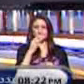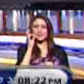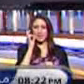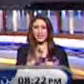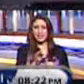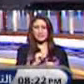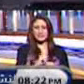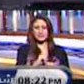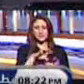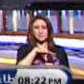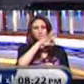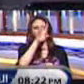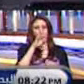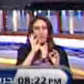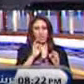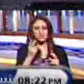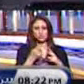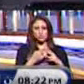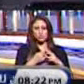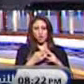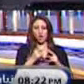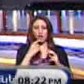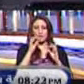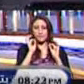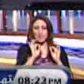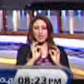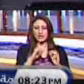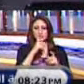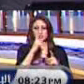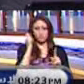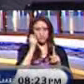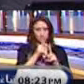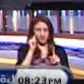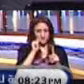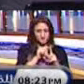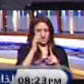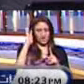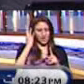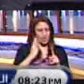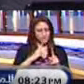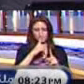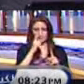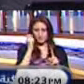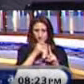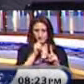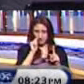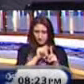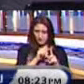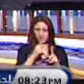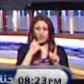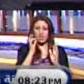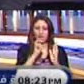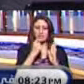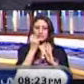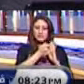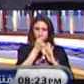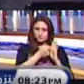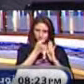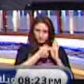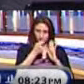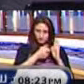جميع المواطنين المصريين اللي موجودين في ليبيا واللي تعرضوا لأي تعذيب خلال هذه الفترة